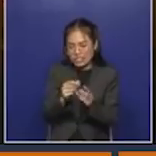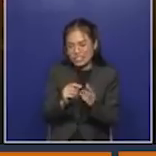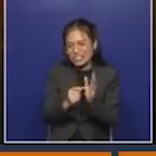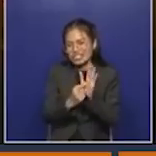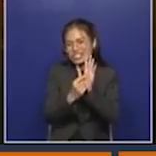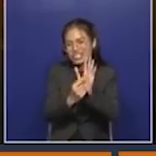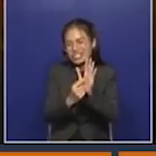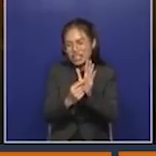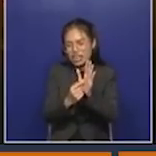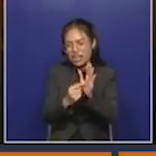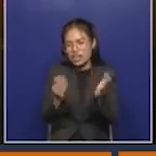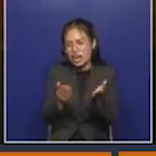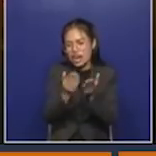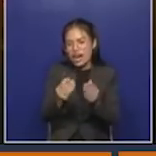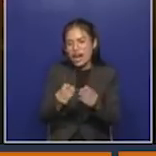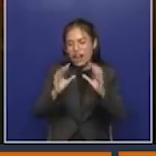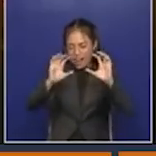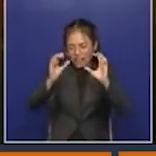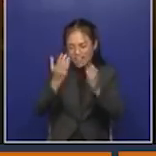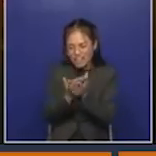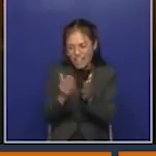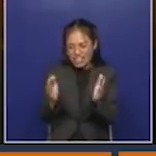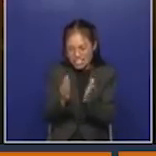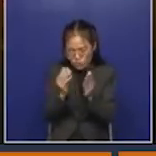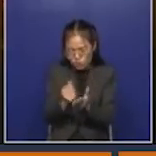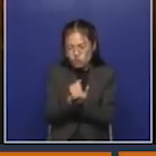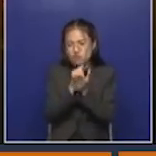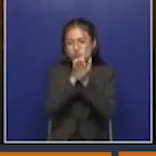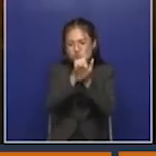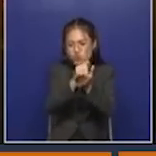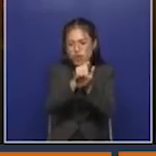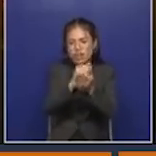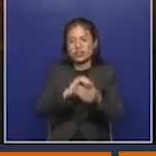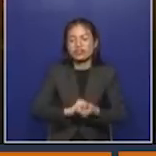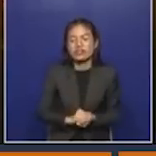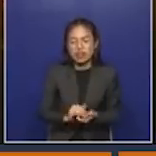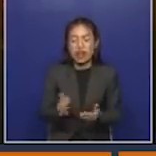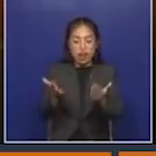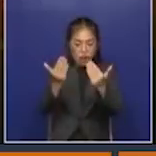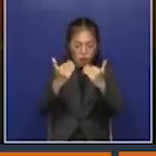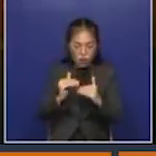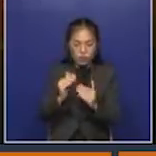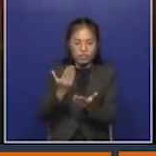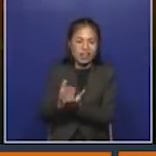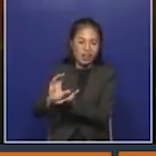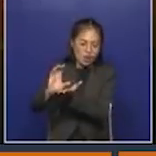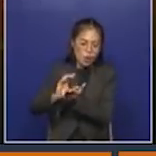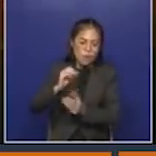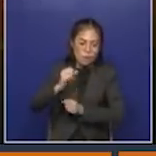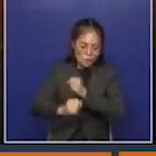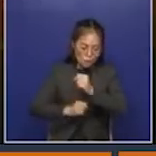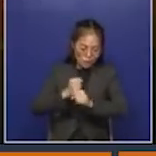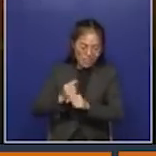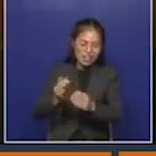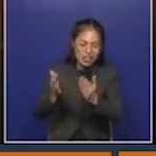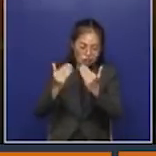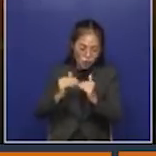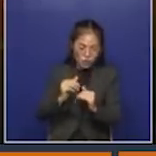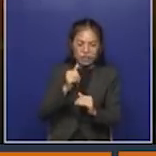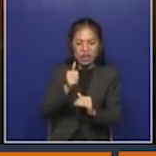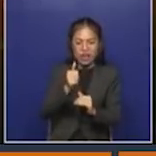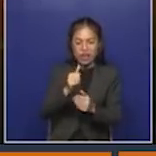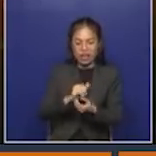หัวให้สะท้อนกับต้นทุนที่แท้จริงและแปรรูปเป็นนักศึกษาอังกฤษเราจะสามารถลดงบประมาณรายจ่ายประจำปีของเราไปได้